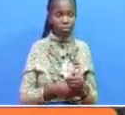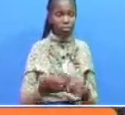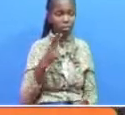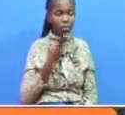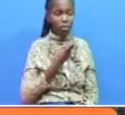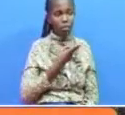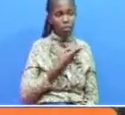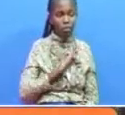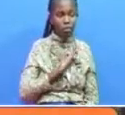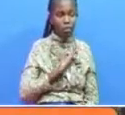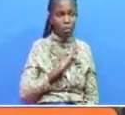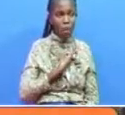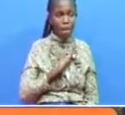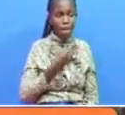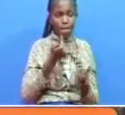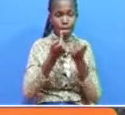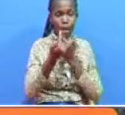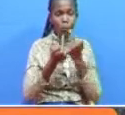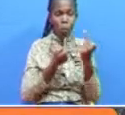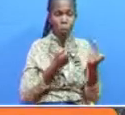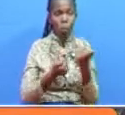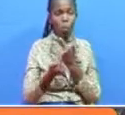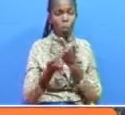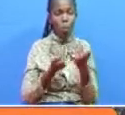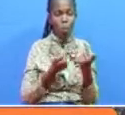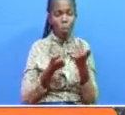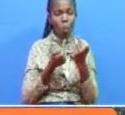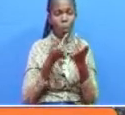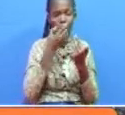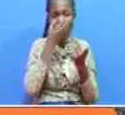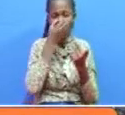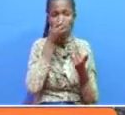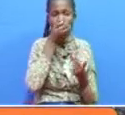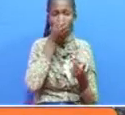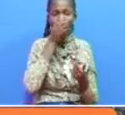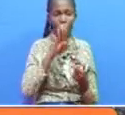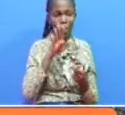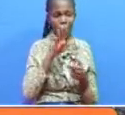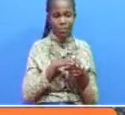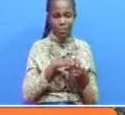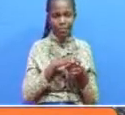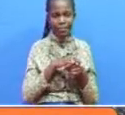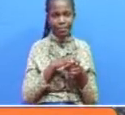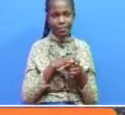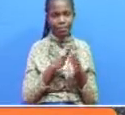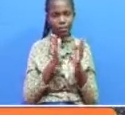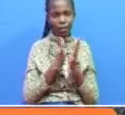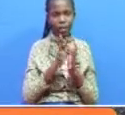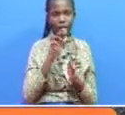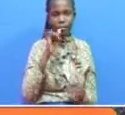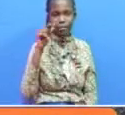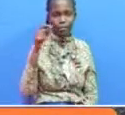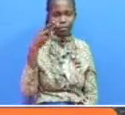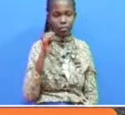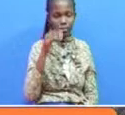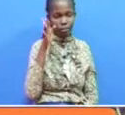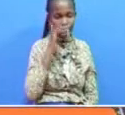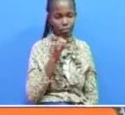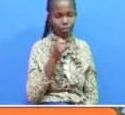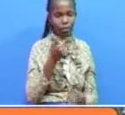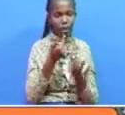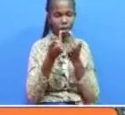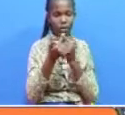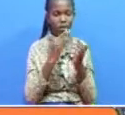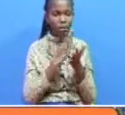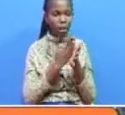kuumania maoneni ya lame oneno ni mheshimiwa William Ruto na munini wake Rigathi Gachagua nondo maoneni ya